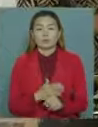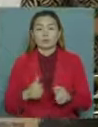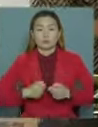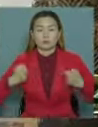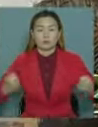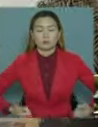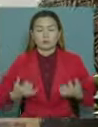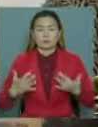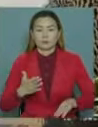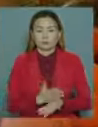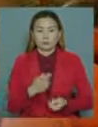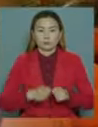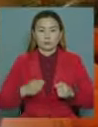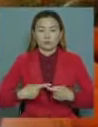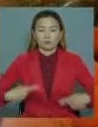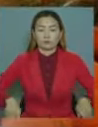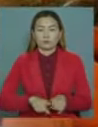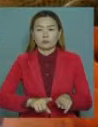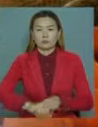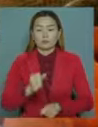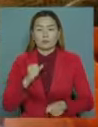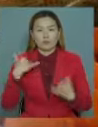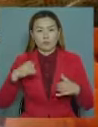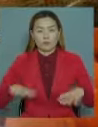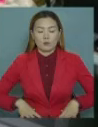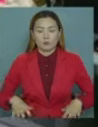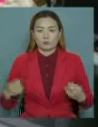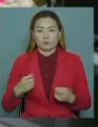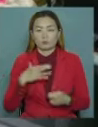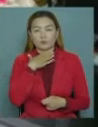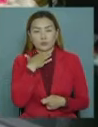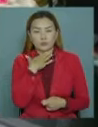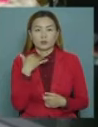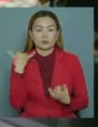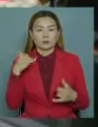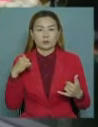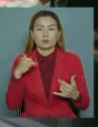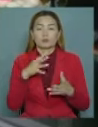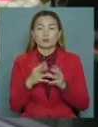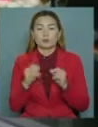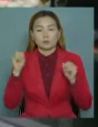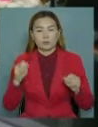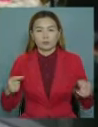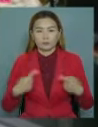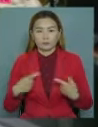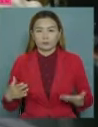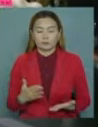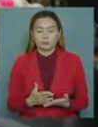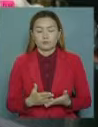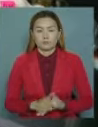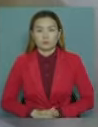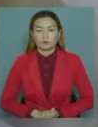широкий ассортимент товаров, таких как говядина, конина, баранина, мясо птицы, молочные и кисломолочные